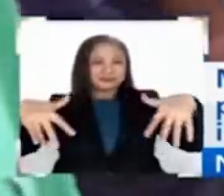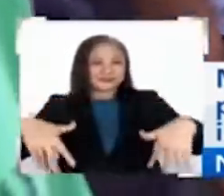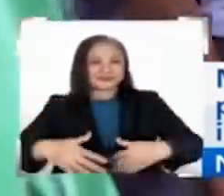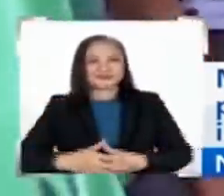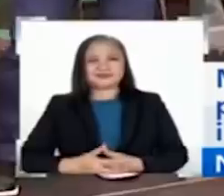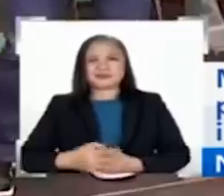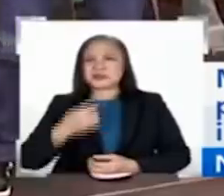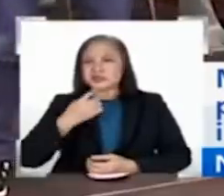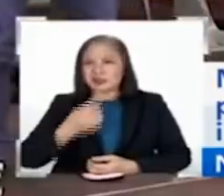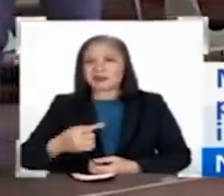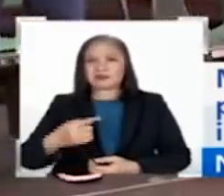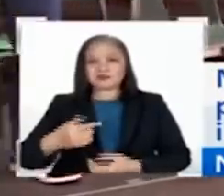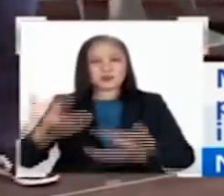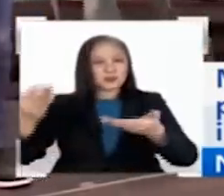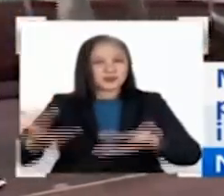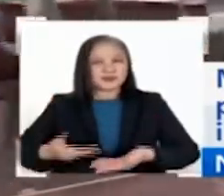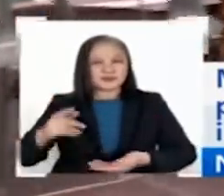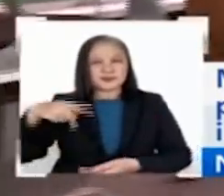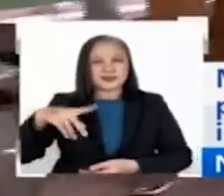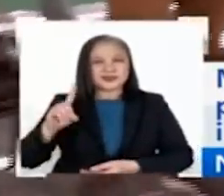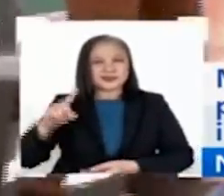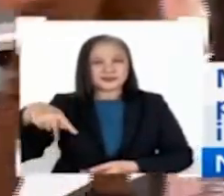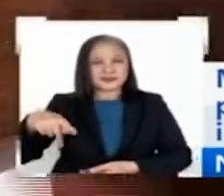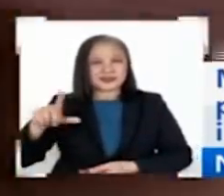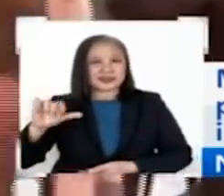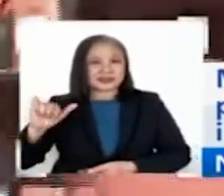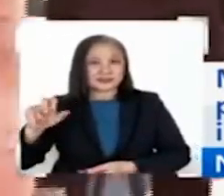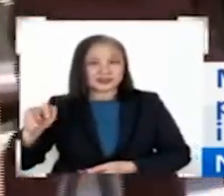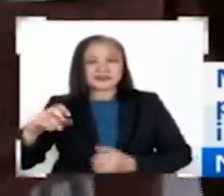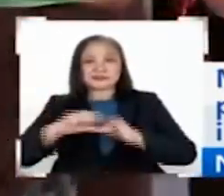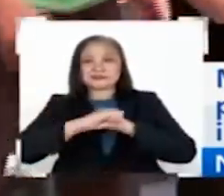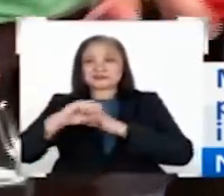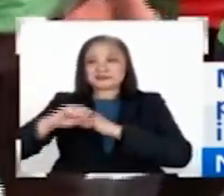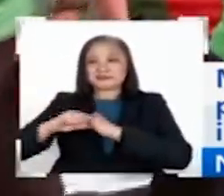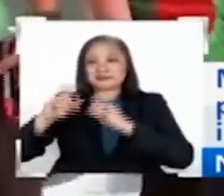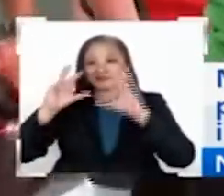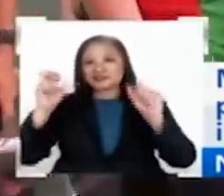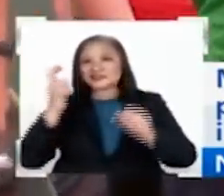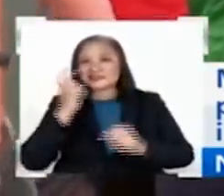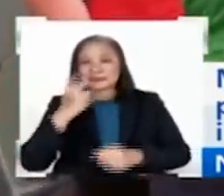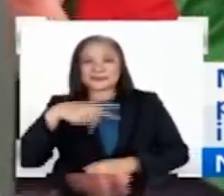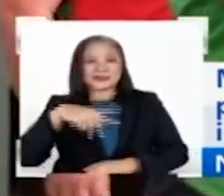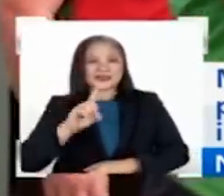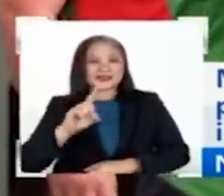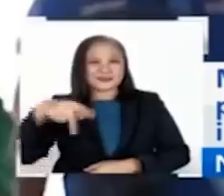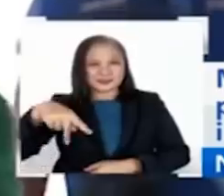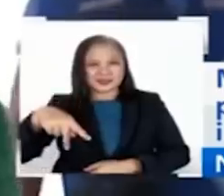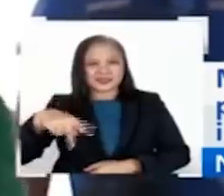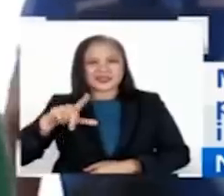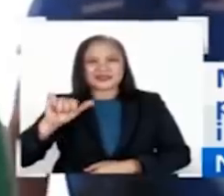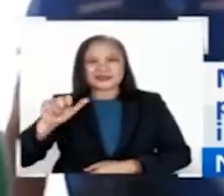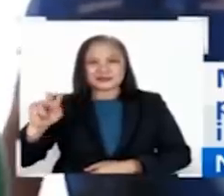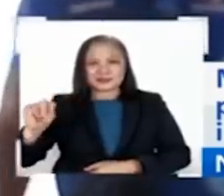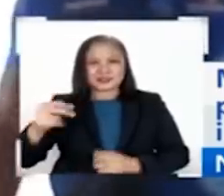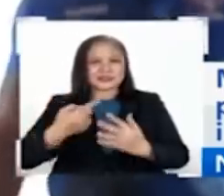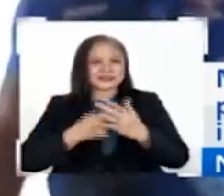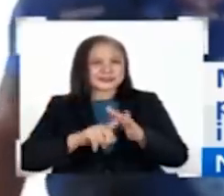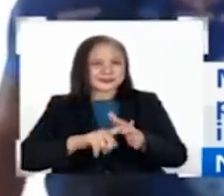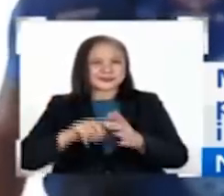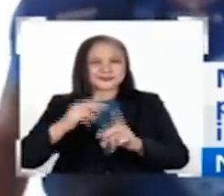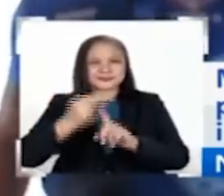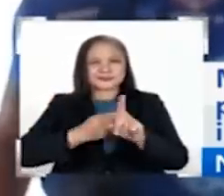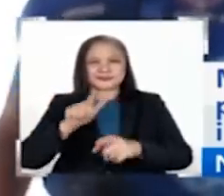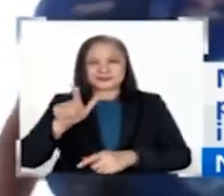ng PDP Laban Cusi Wing na ikakampanya ni Pangulong Duterte ang PDP Laban candidate simula March 25. Si Mayor Sara ang